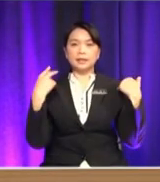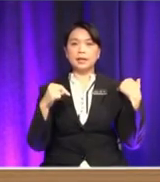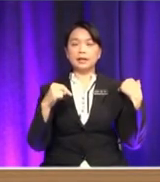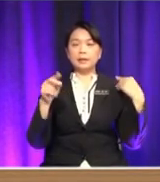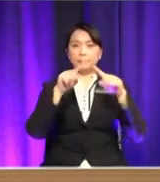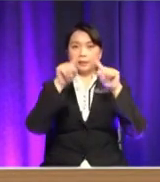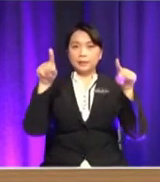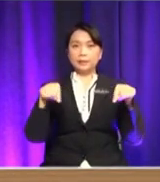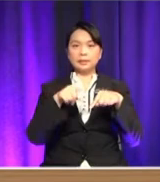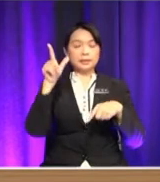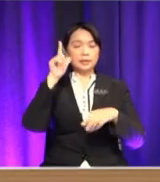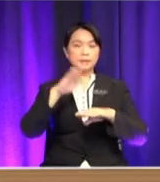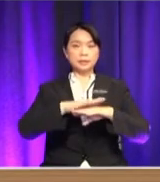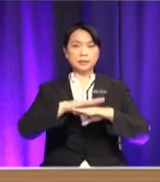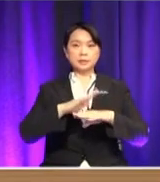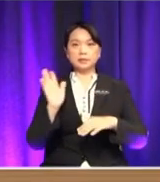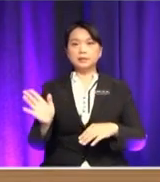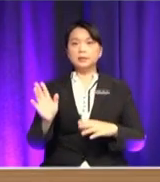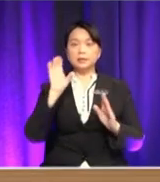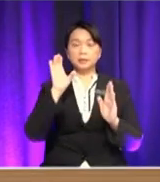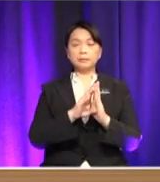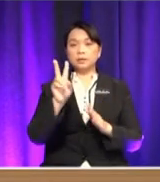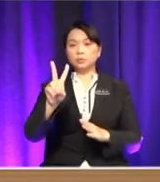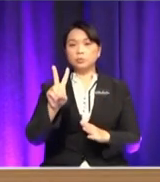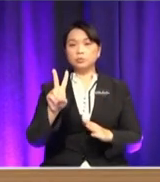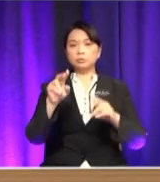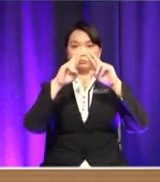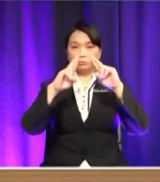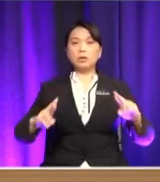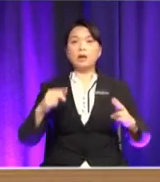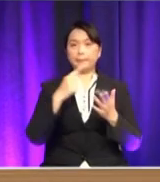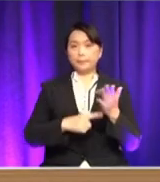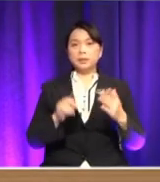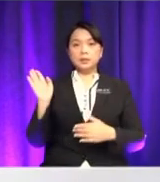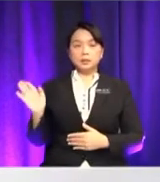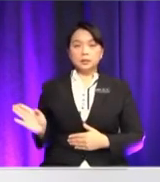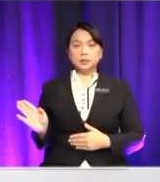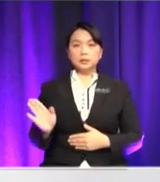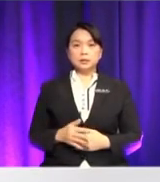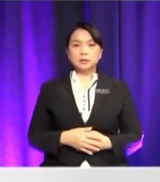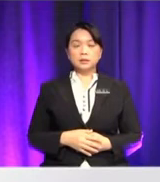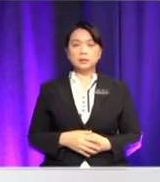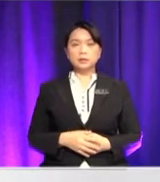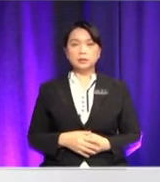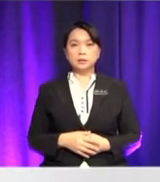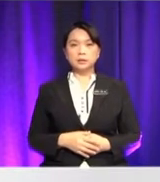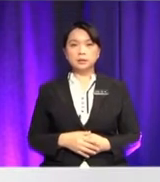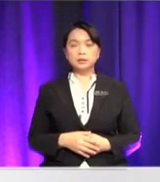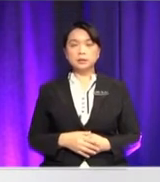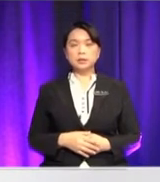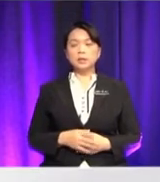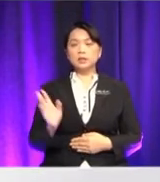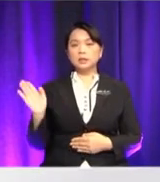lain seterusnya ah yang kedua gampang yang kedua Nibung apanya Hai Bombong limas Bumbung